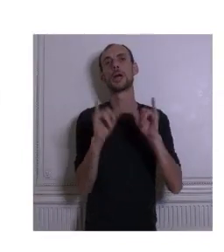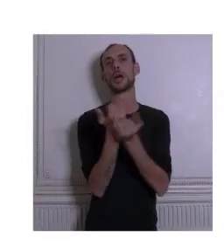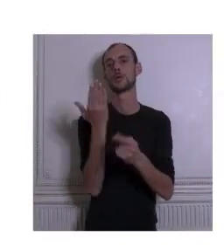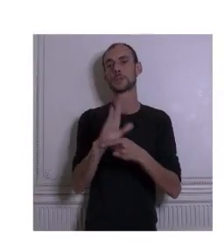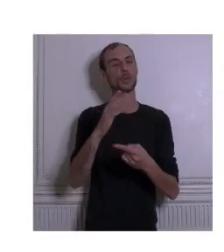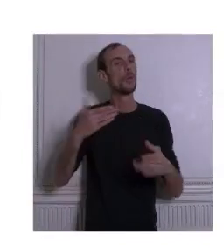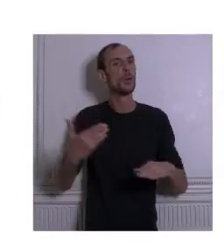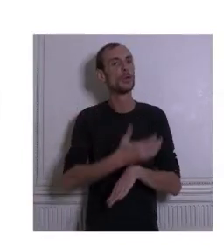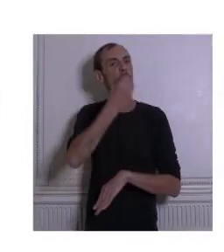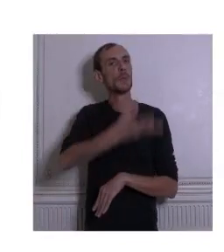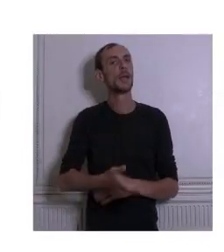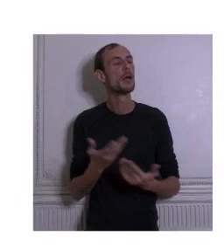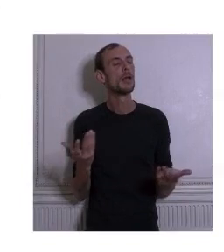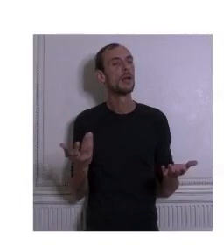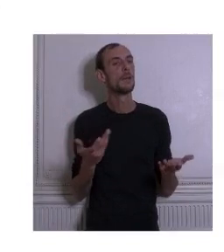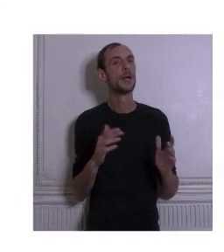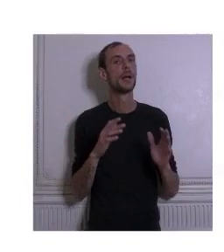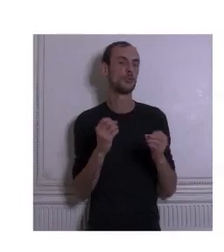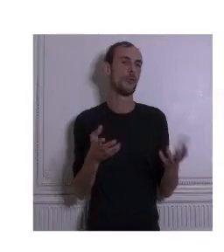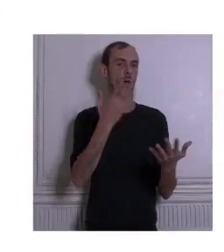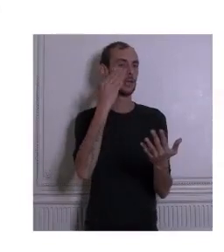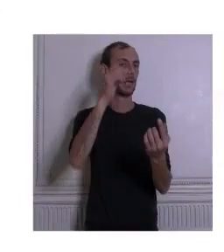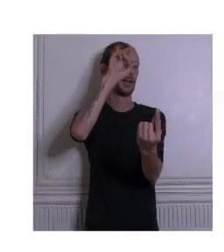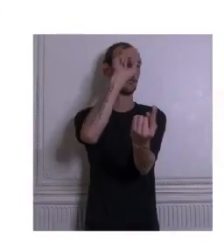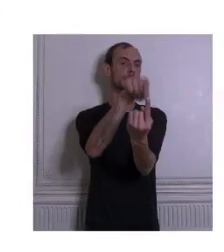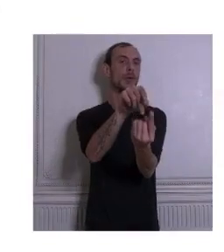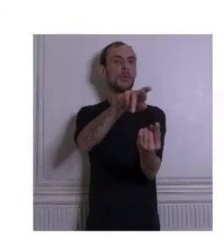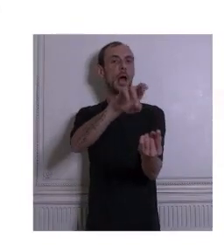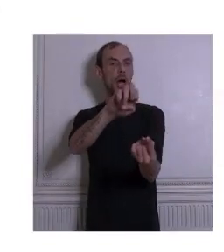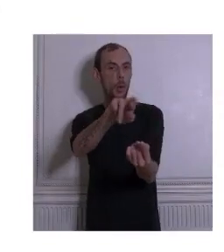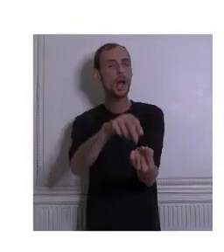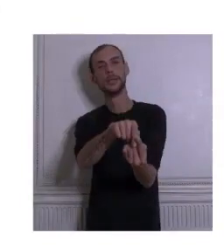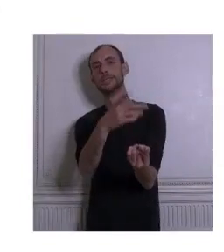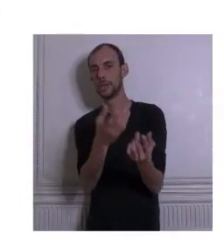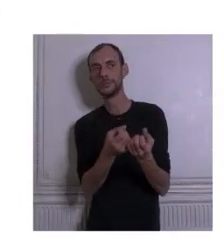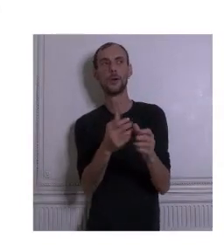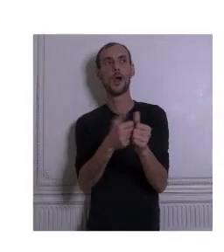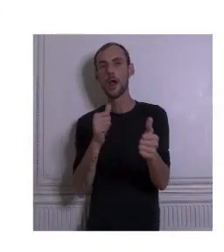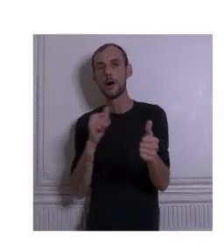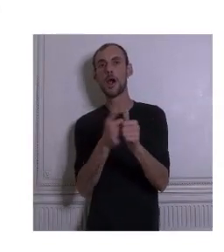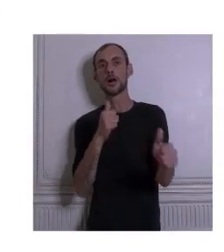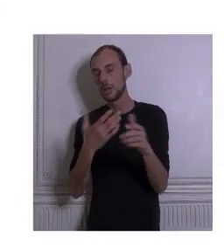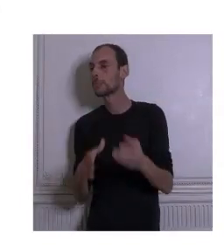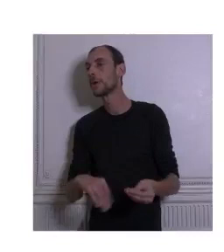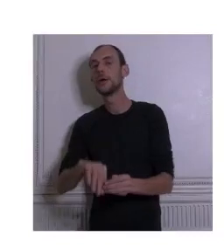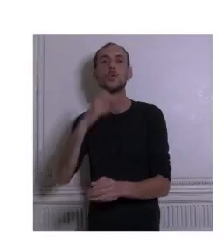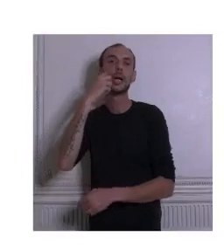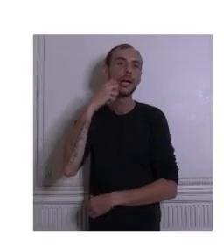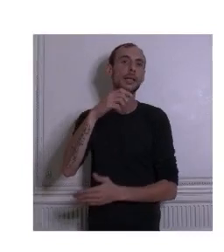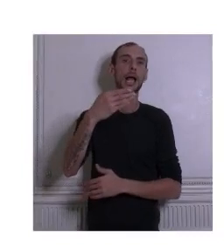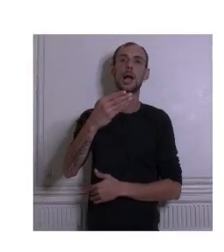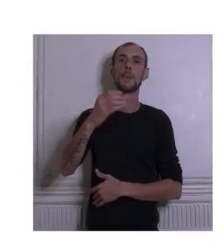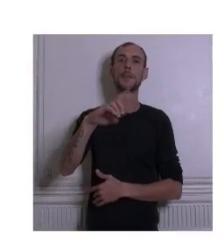permettrait peut-être pas forcément de produire autant qu'on le voudrait, mais qui nous permettrait d'avoir ça? En sachant une chose, et ça revient avec la remarque que j'ai dit à Madame Ramy tout à